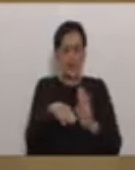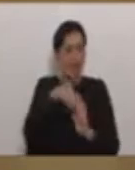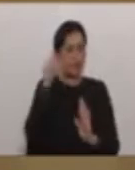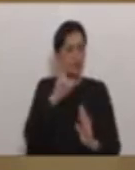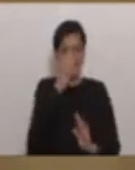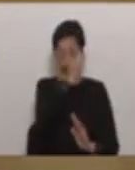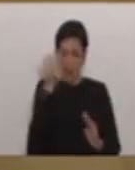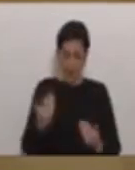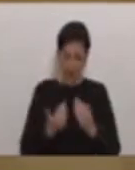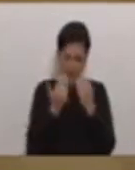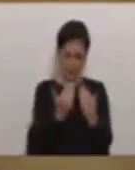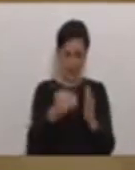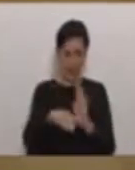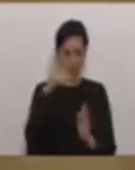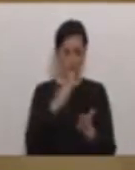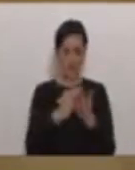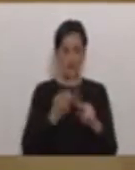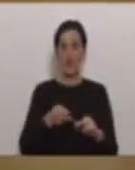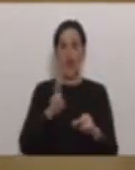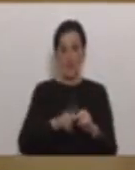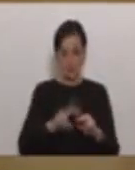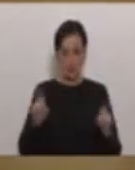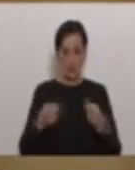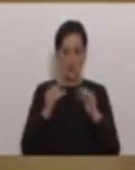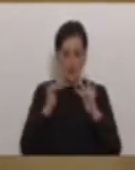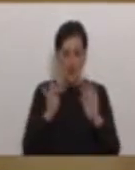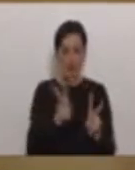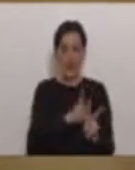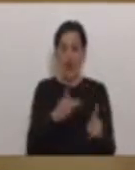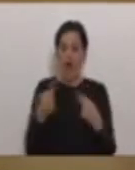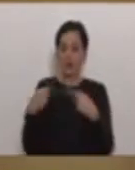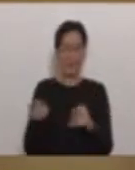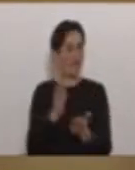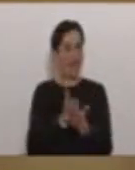ხალხის არჩევანი და სწორედ ამიტომ მას განხორციელების ალტერნატივა არ აქვს. დიდი მადლობა.